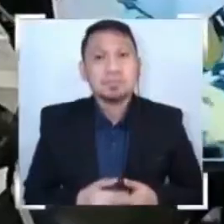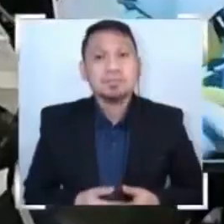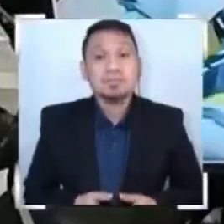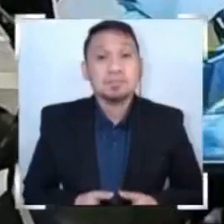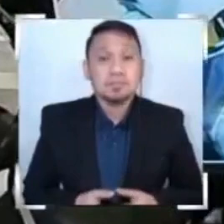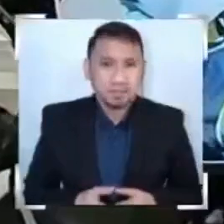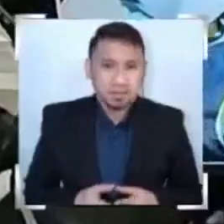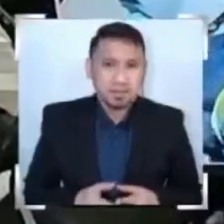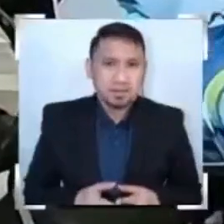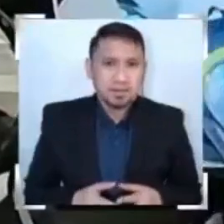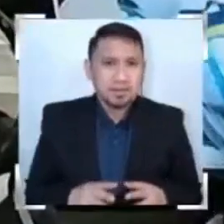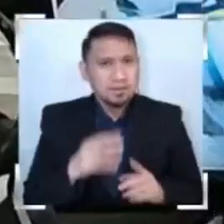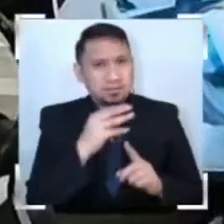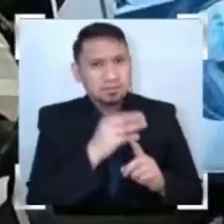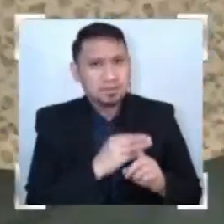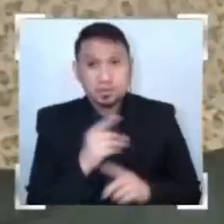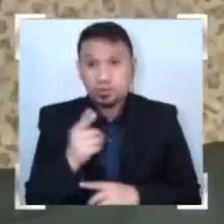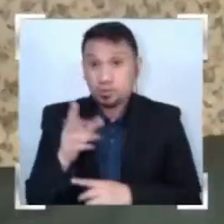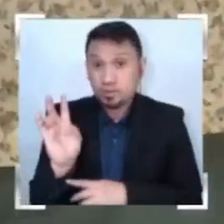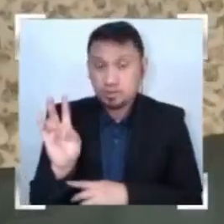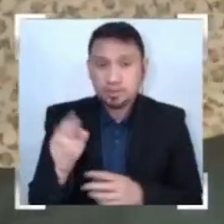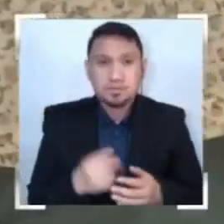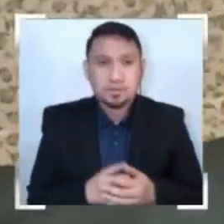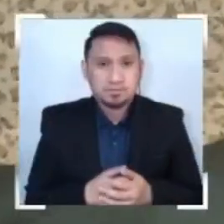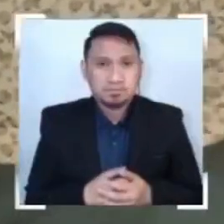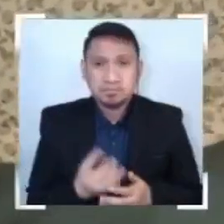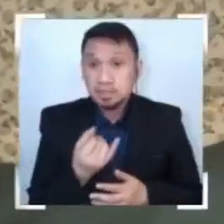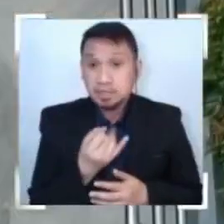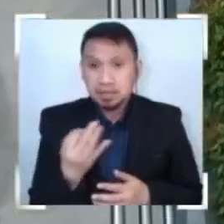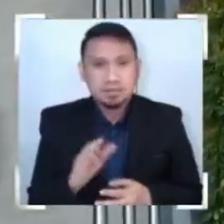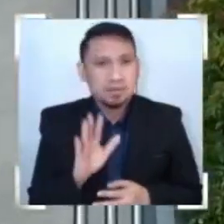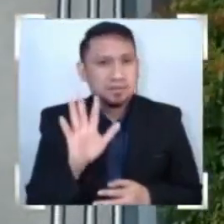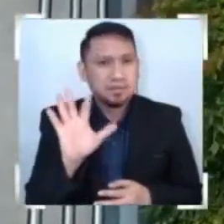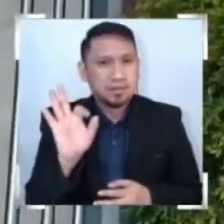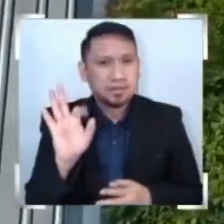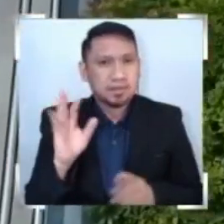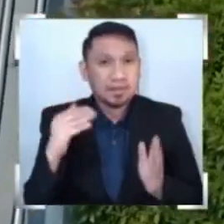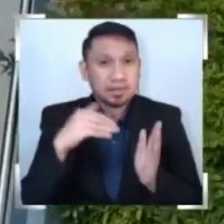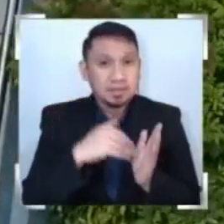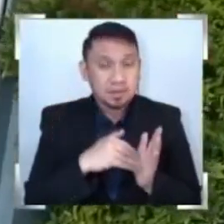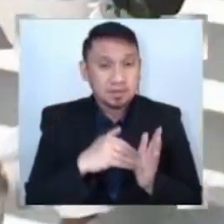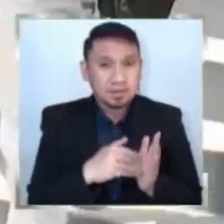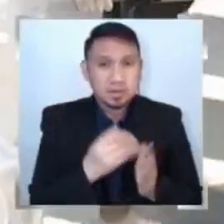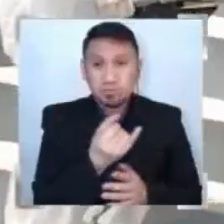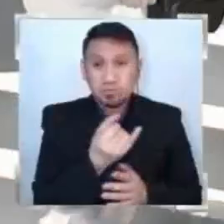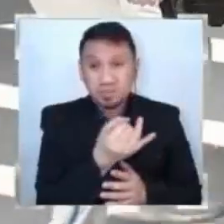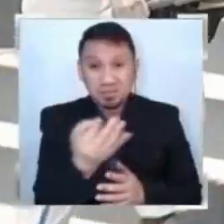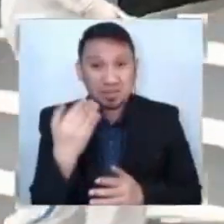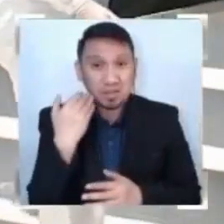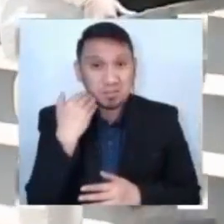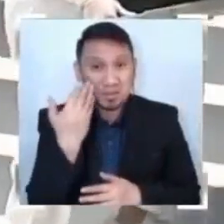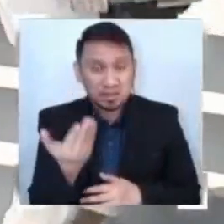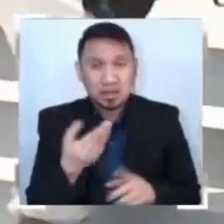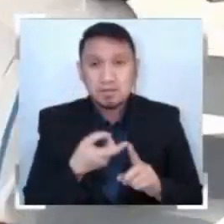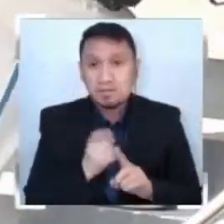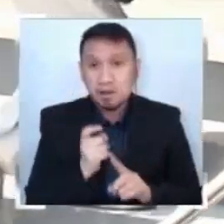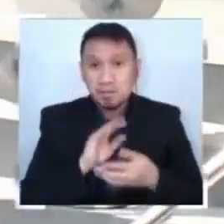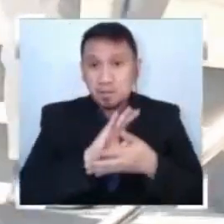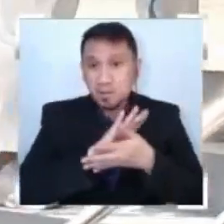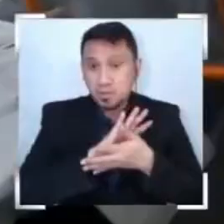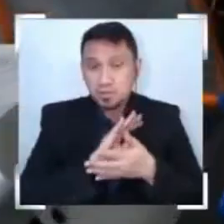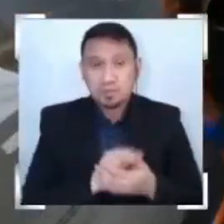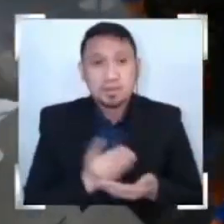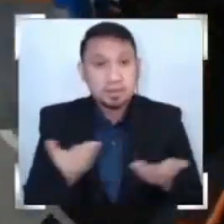As of March 27, sumampa na sa higit 59,000 ang bilang ng mga namatay mula sa COVID-19 sa